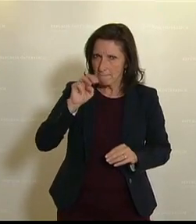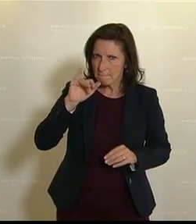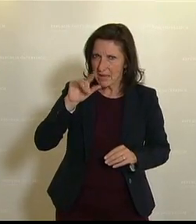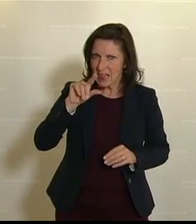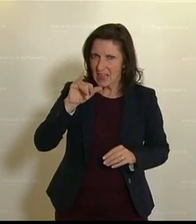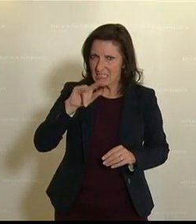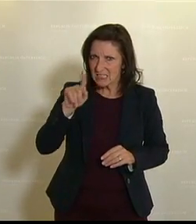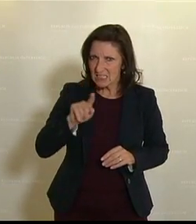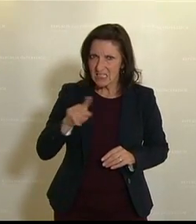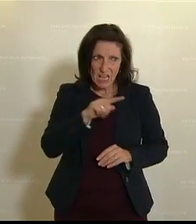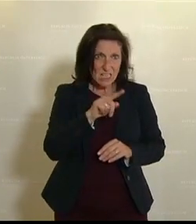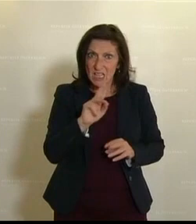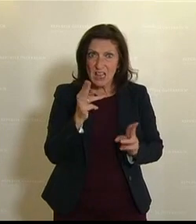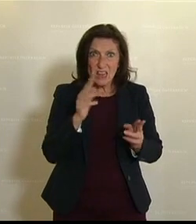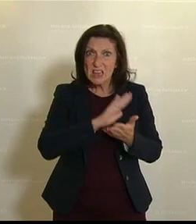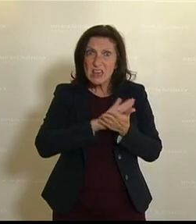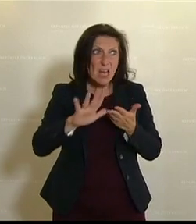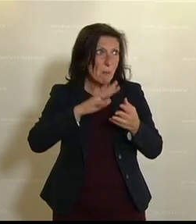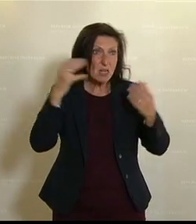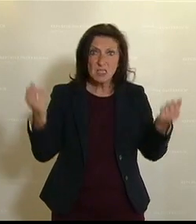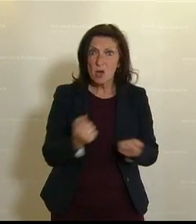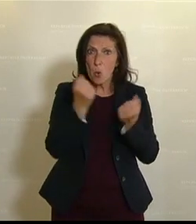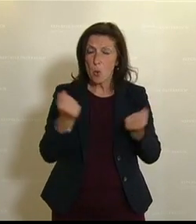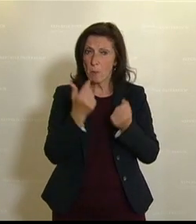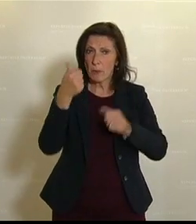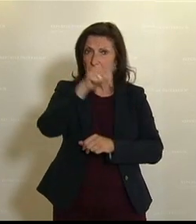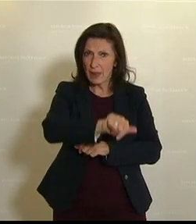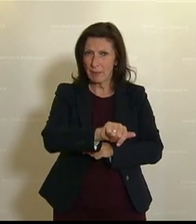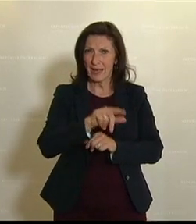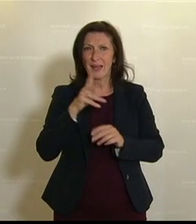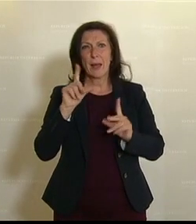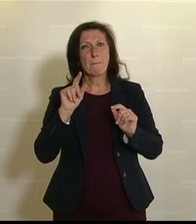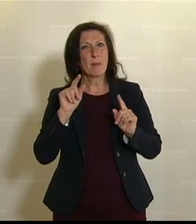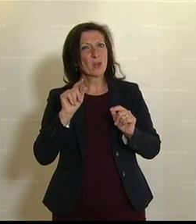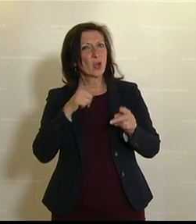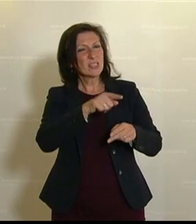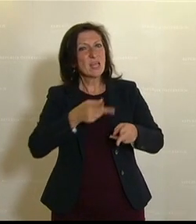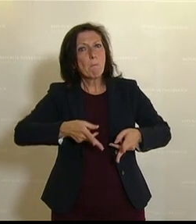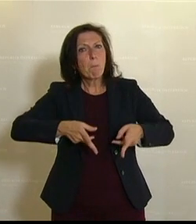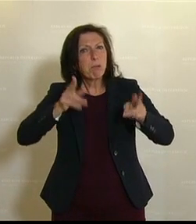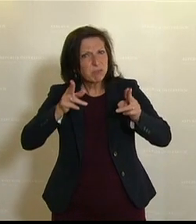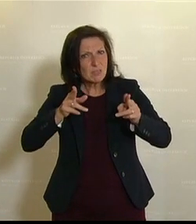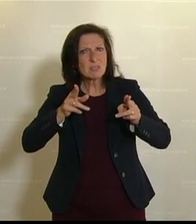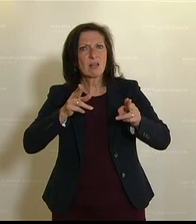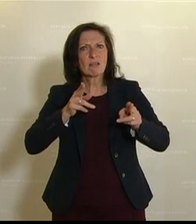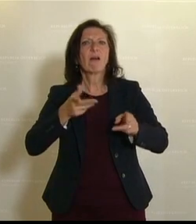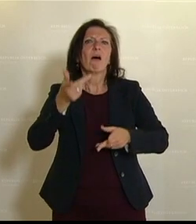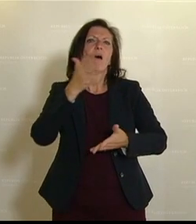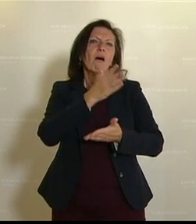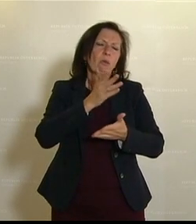niemals an einer Milizübung teilnehmen. Diese mangelhaft ausgebildeten, befristet Beorderten haben aber